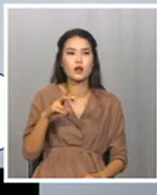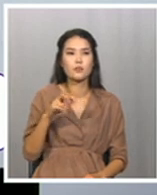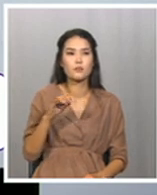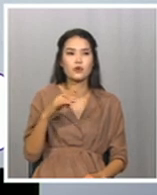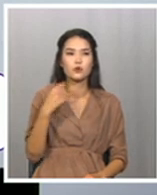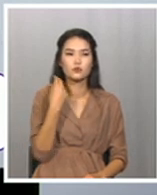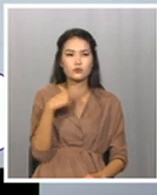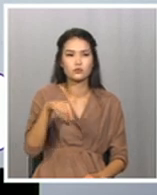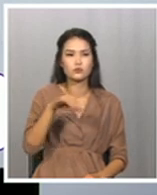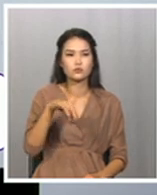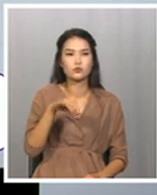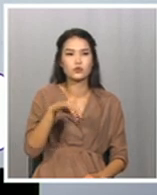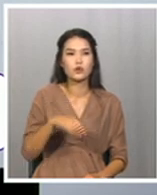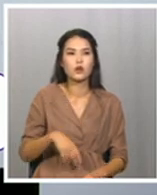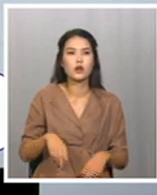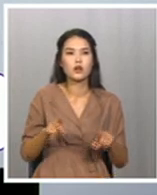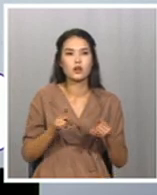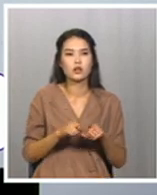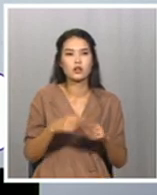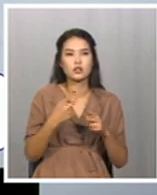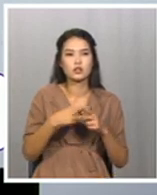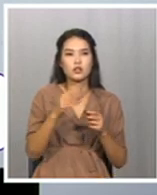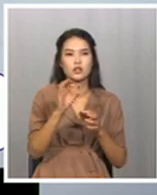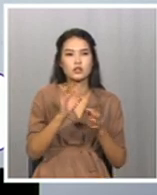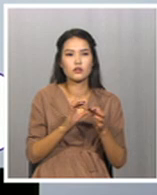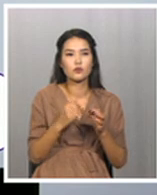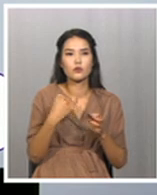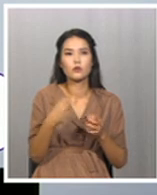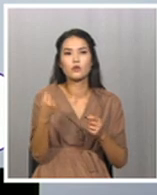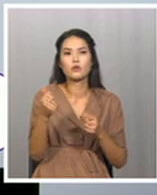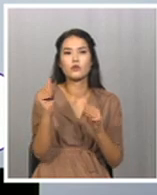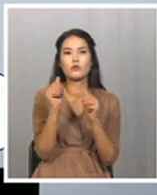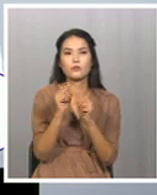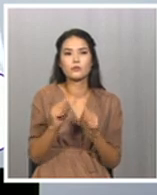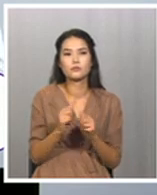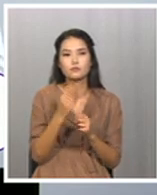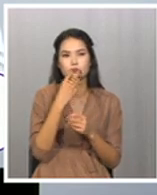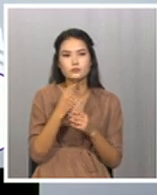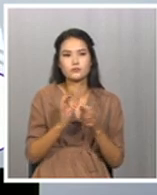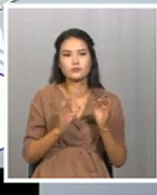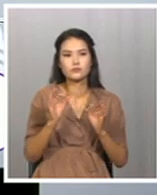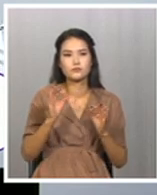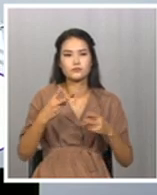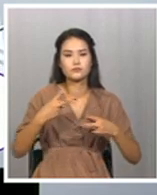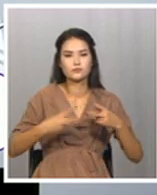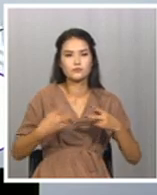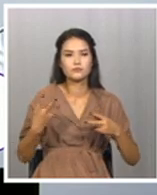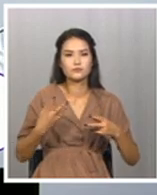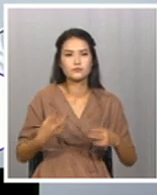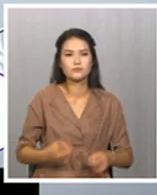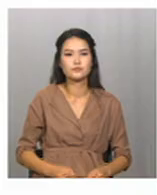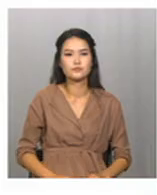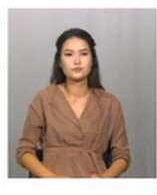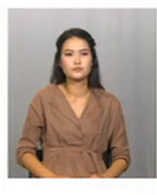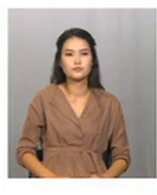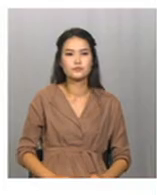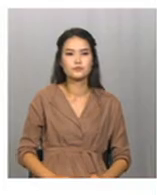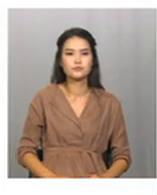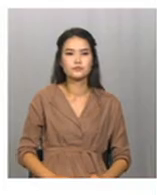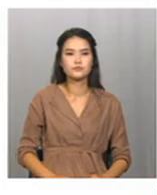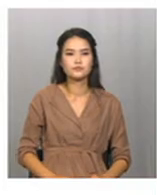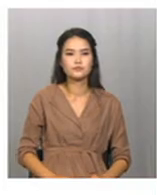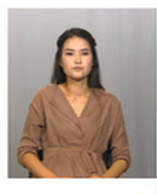тұзы. Осы заттың атауларын өздеріне сәйкес формуламен сәйкестендіріп көріңіздер.